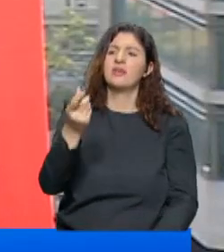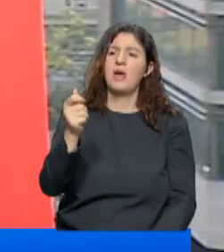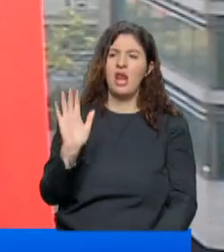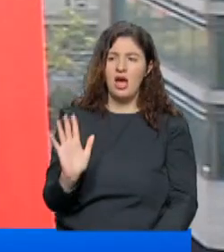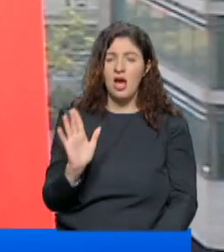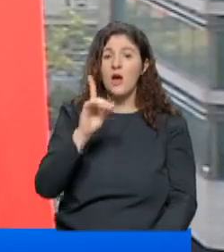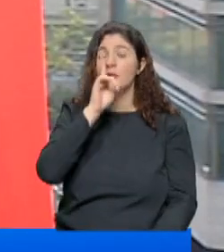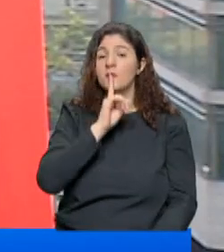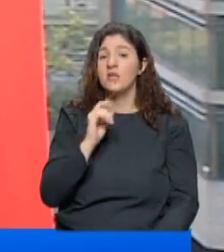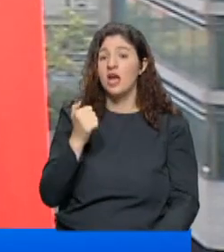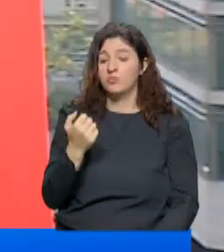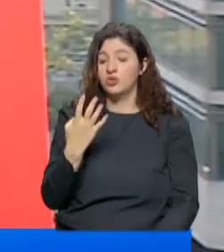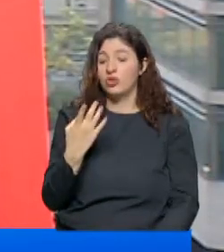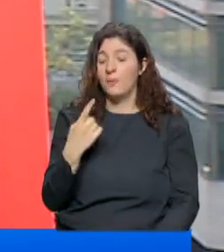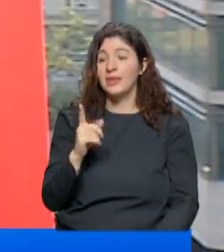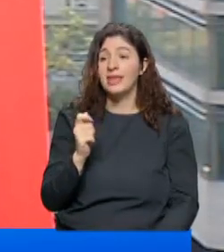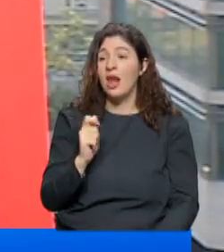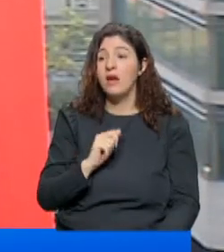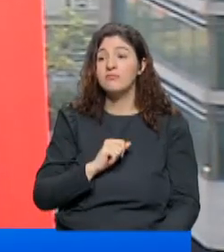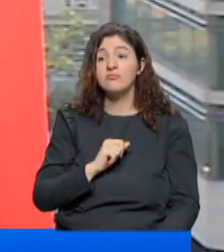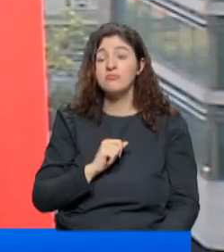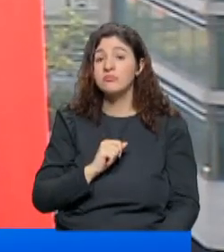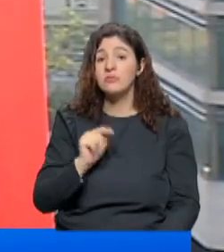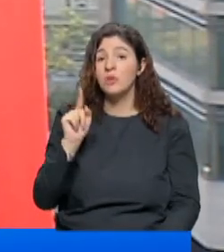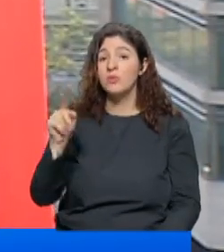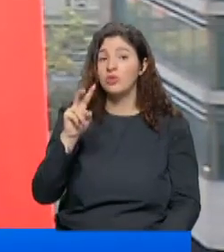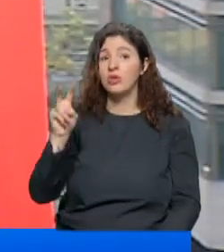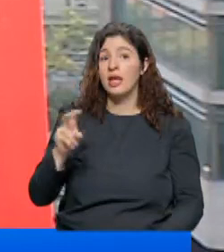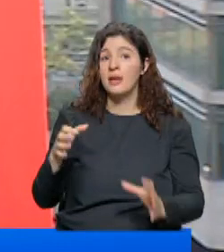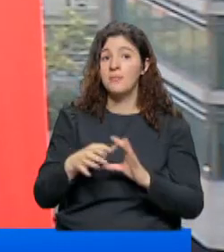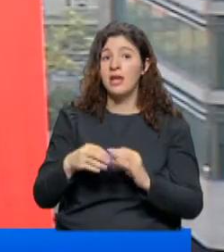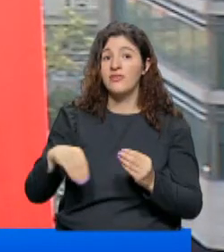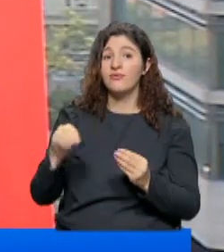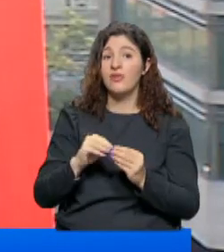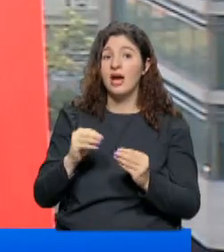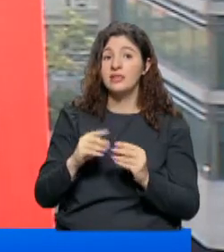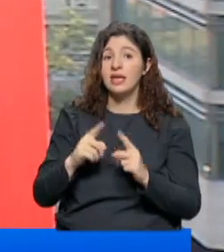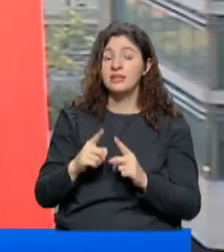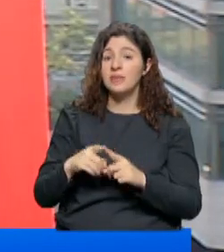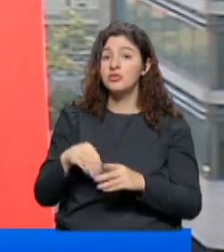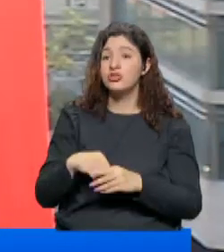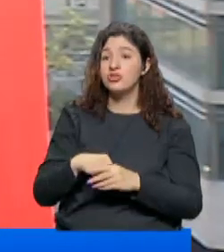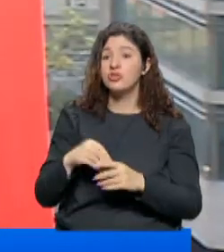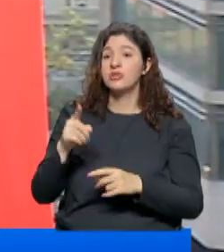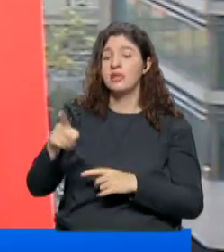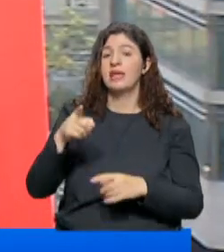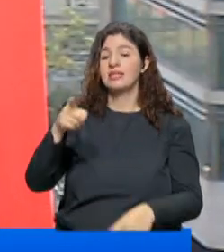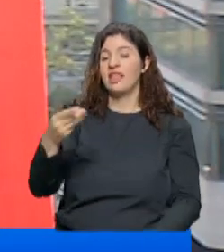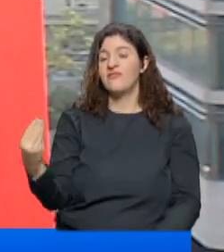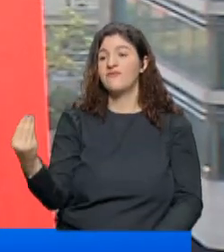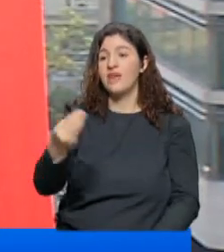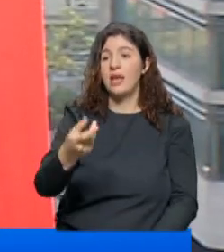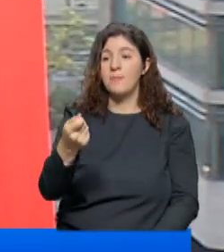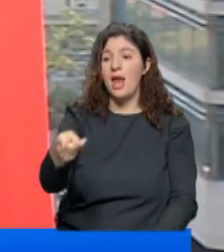para. 164 bin lirası işte bu kur korumalı mevduat kapsamında Beytülmal'den sana